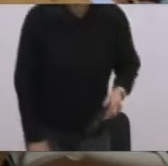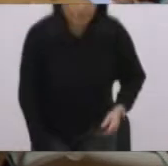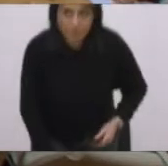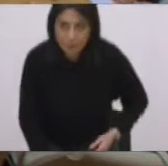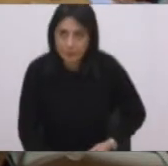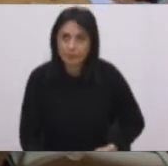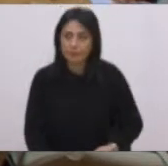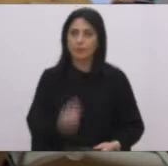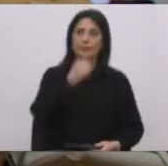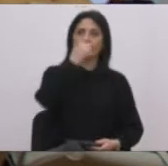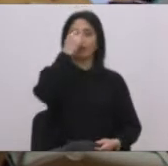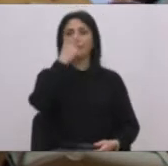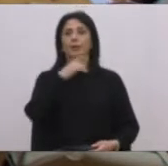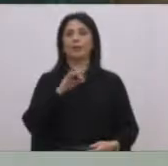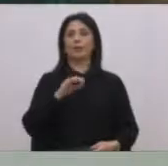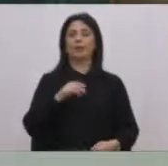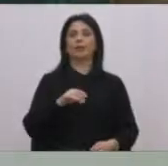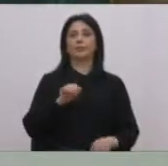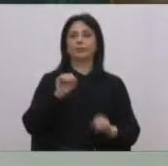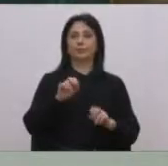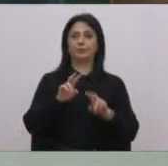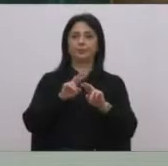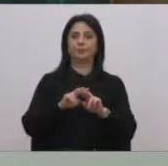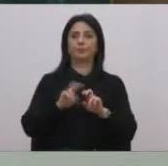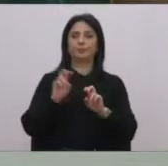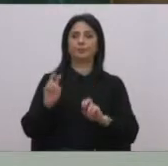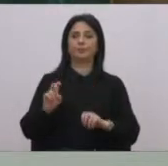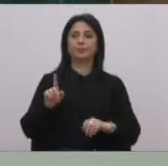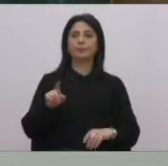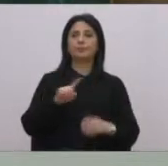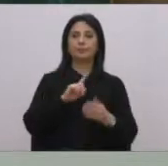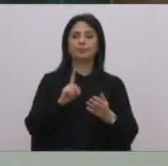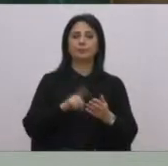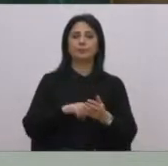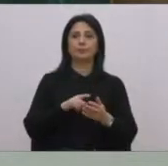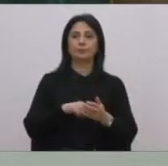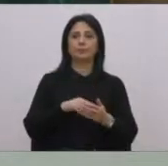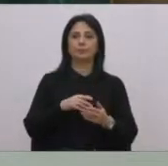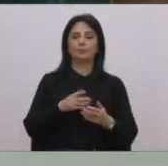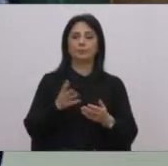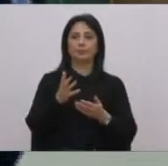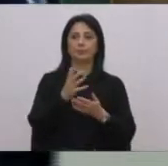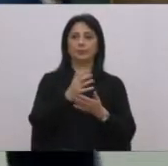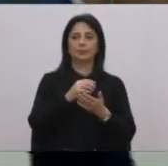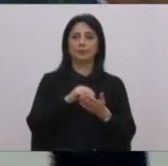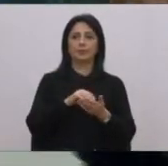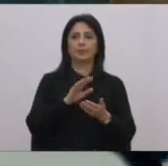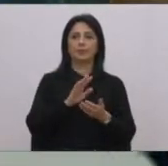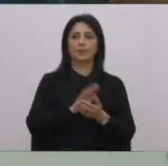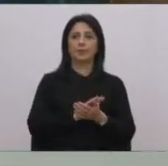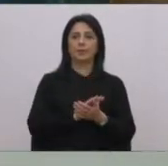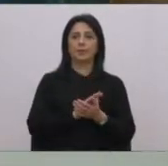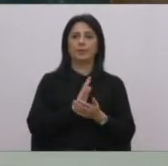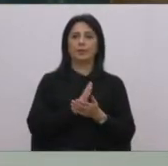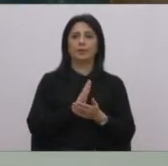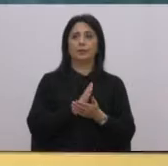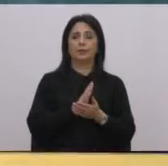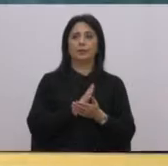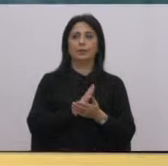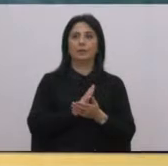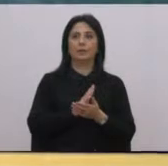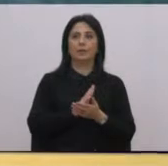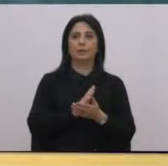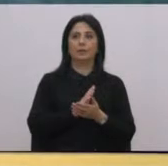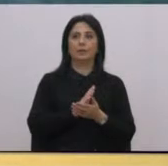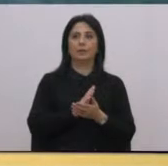Მადლობა, ბატონო ირაკლი. Შეგეძლო დაბრძანდეთ, ახლა კითხვებს შევაგროვებთ, ჩაწერილი არის